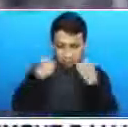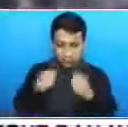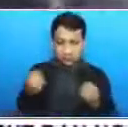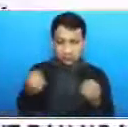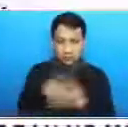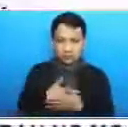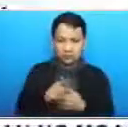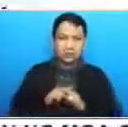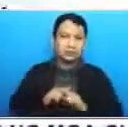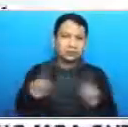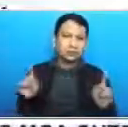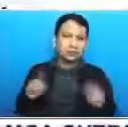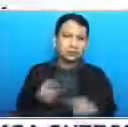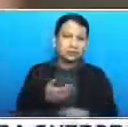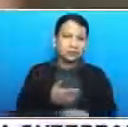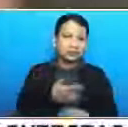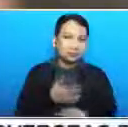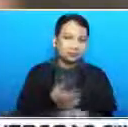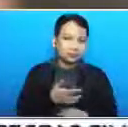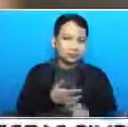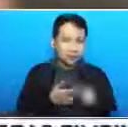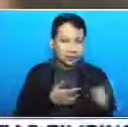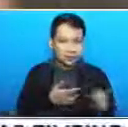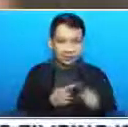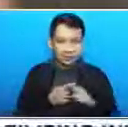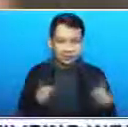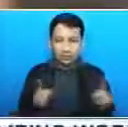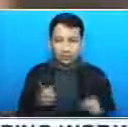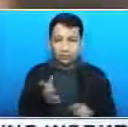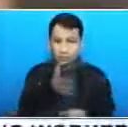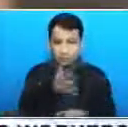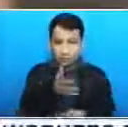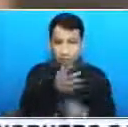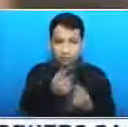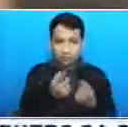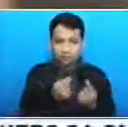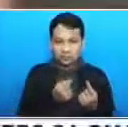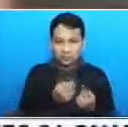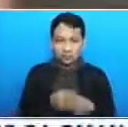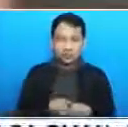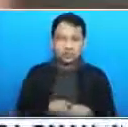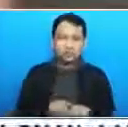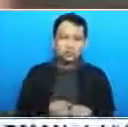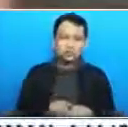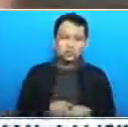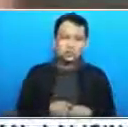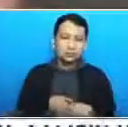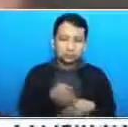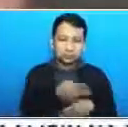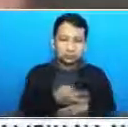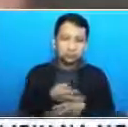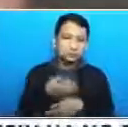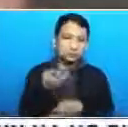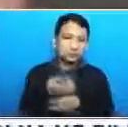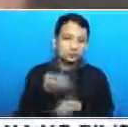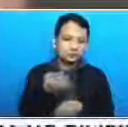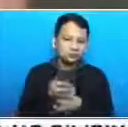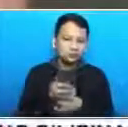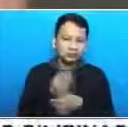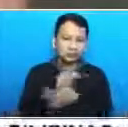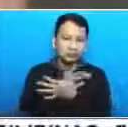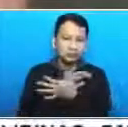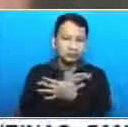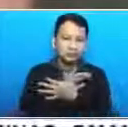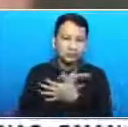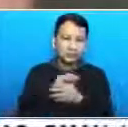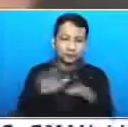sa pandemya. Which is understandable, ano? Dahil syempre medyo natakot ang lahat. Pag yung isang tao kasi pag